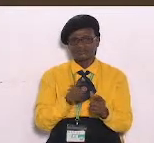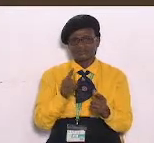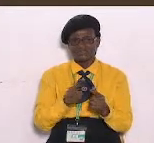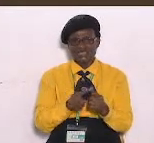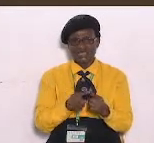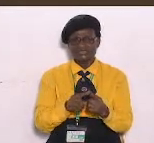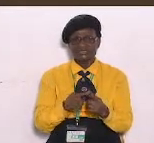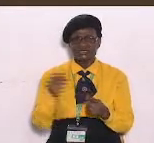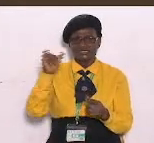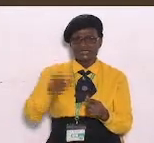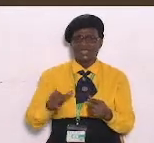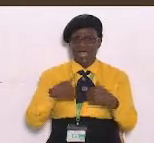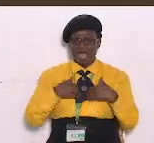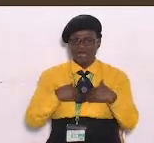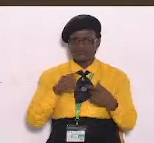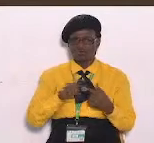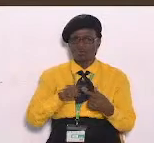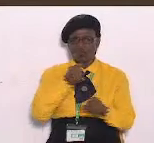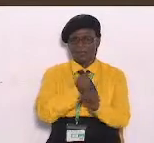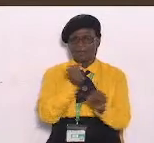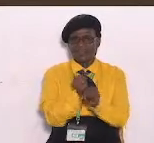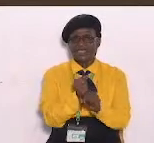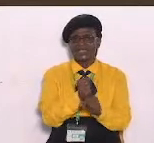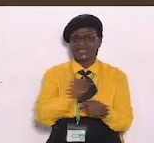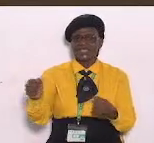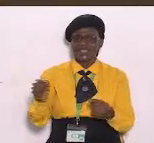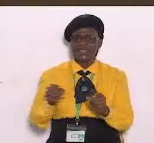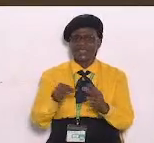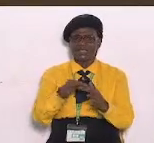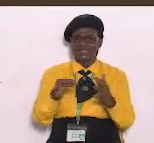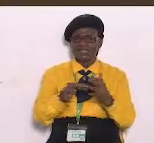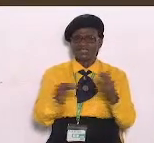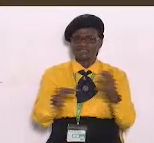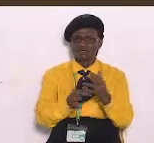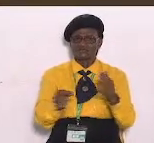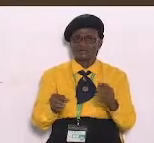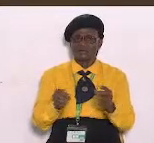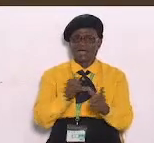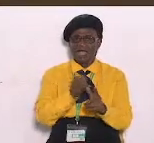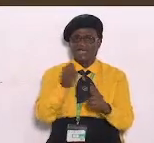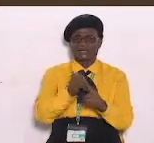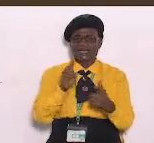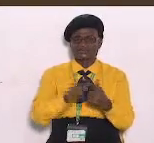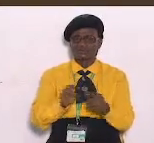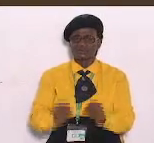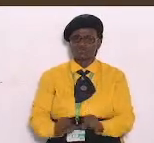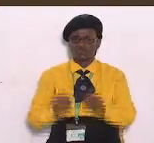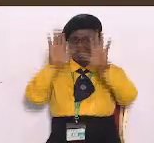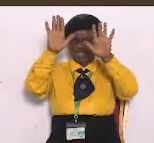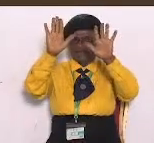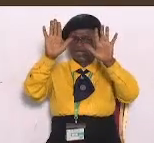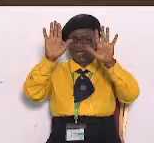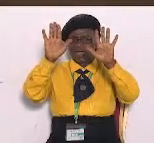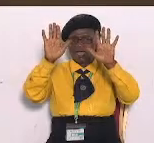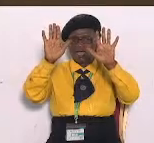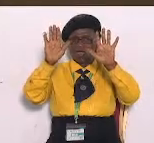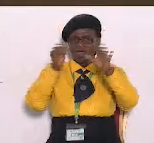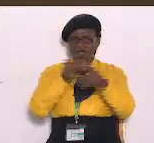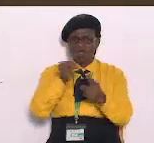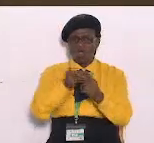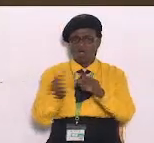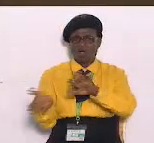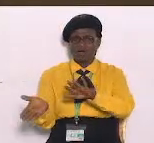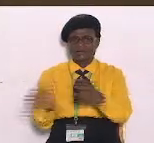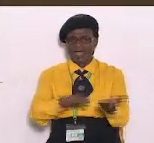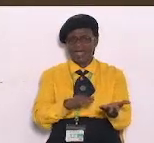restante et il doivent faire un choix soit de se donner ou